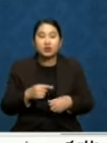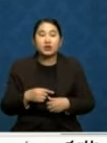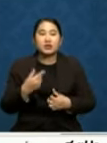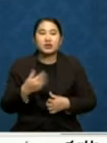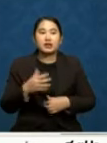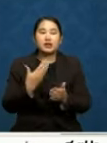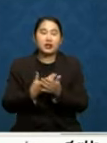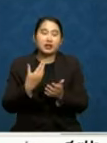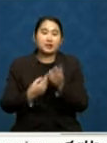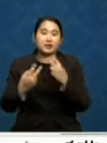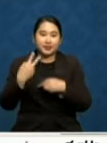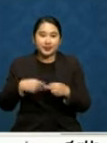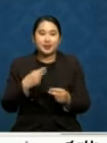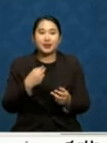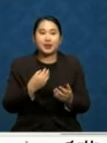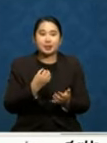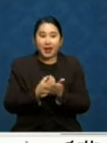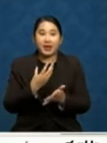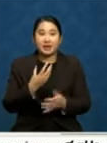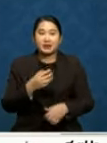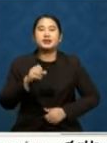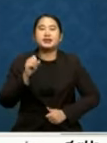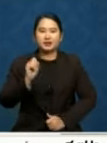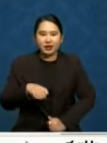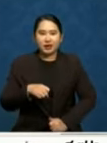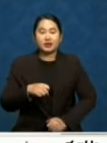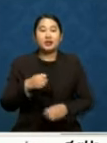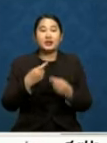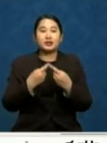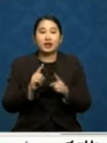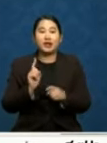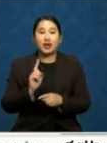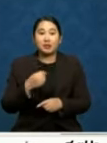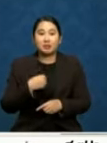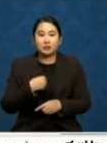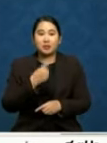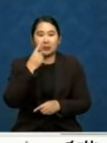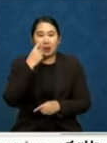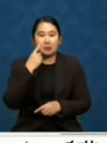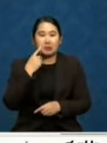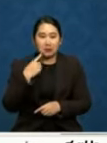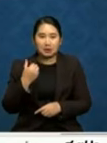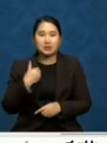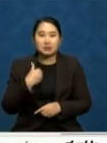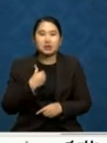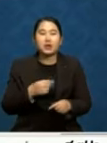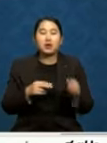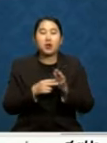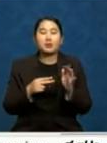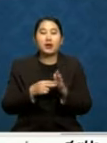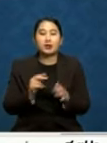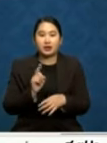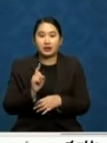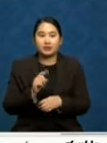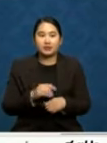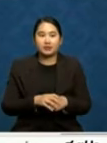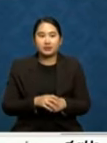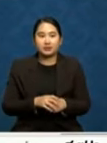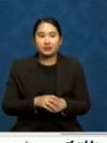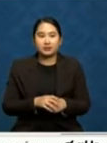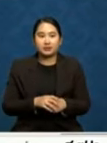ค่ารักษาพยาบาลผมถามว่าสูงไหมสูงครับแต่ว่าผมเองก็น้ำตาไหลเหมือนกันคือลักษณะที่ว่าท